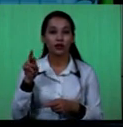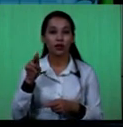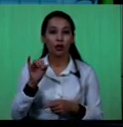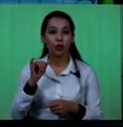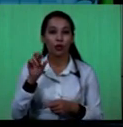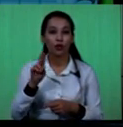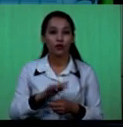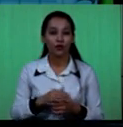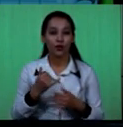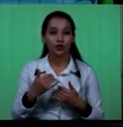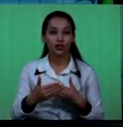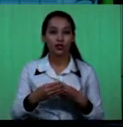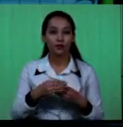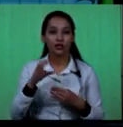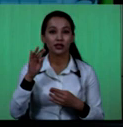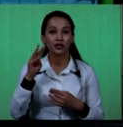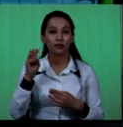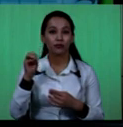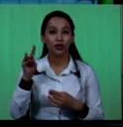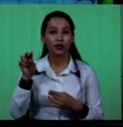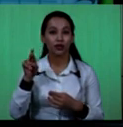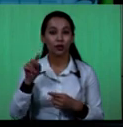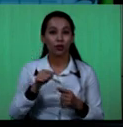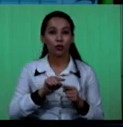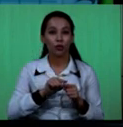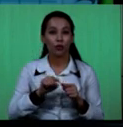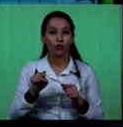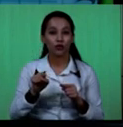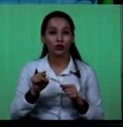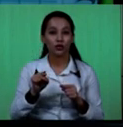Hozir biz sizlar bilan simmetriya o'qini o'tkazamiz.